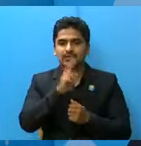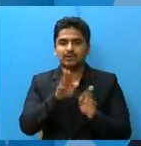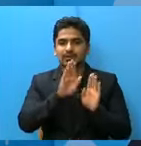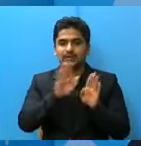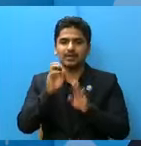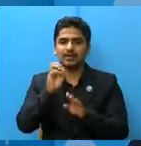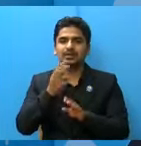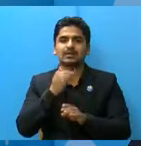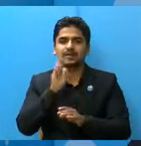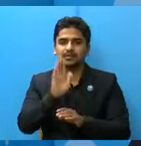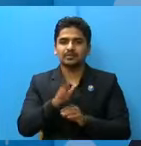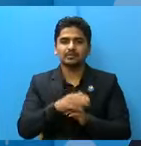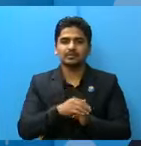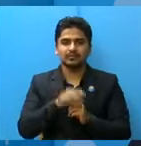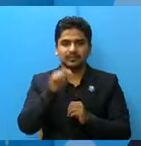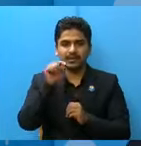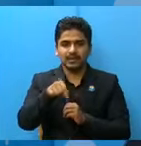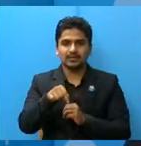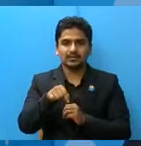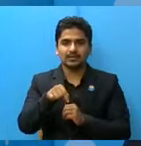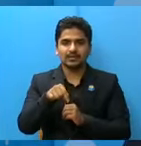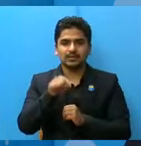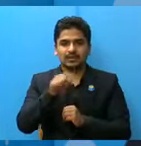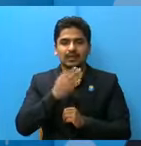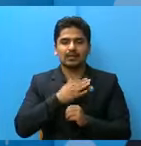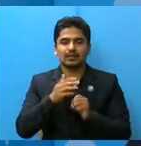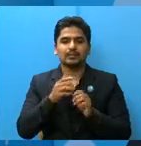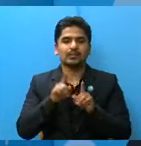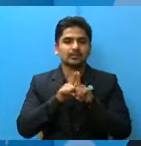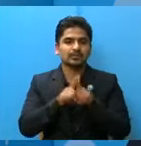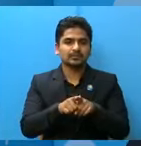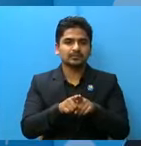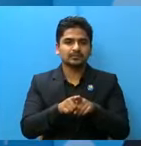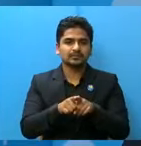धन्यबाद दिना चाहांचु आज हामरो अगाडी